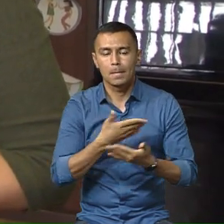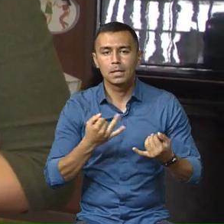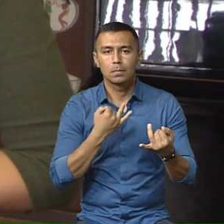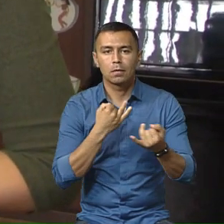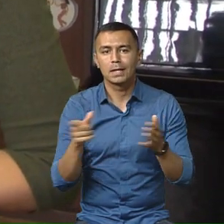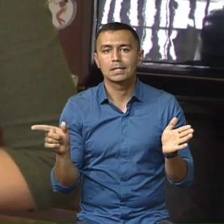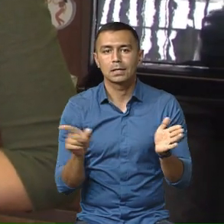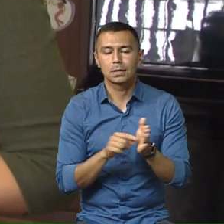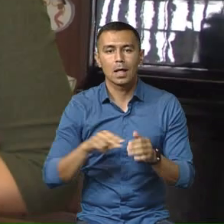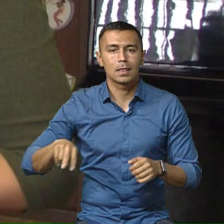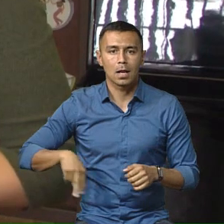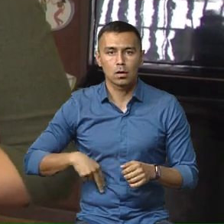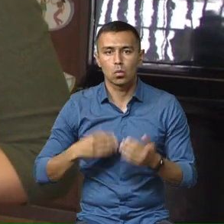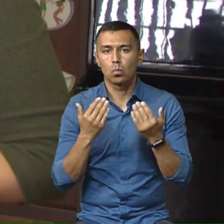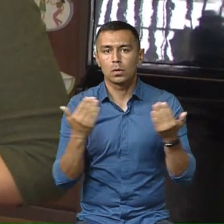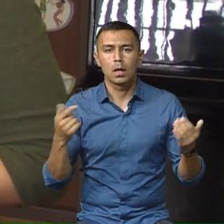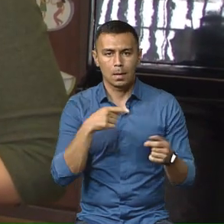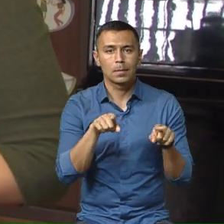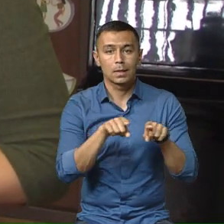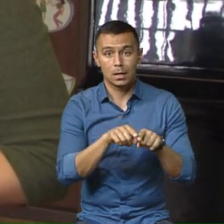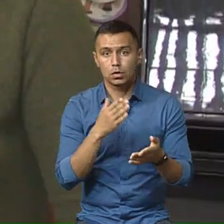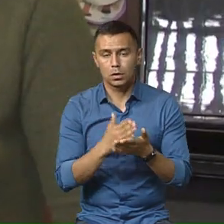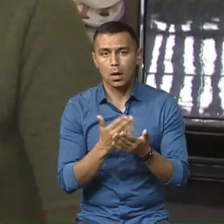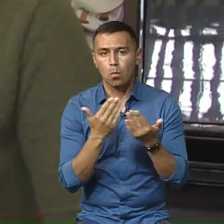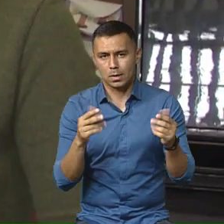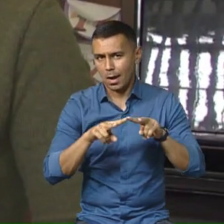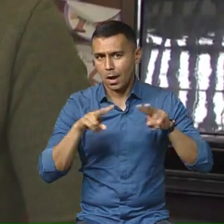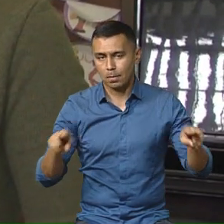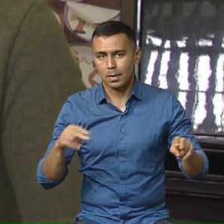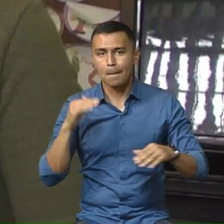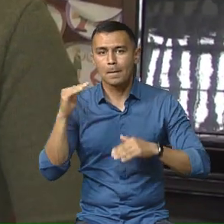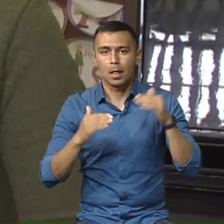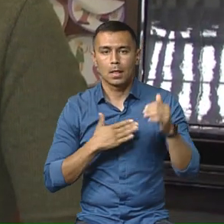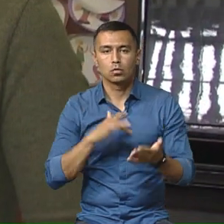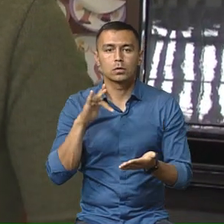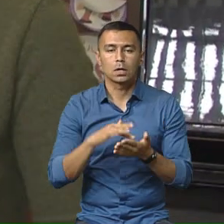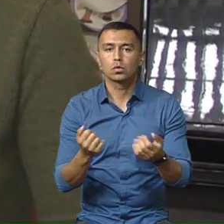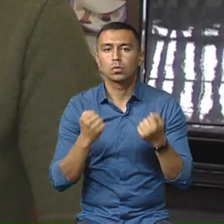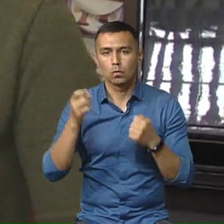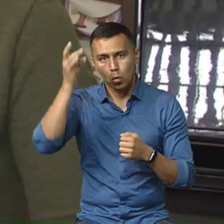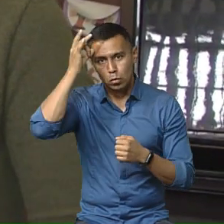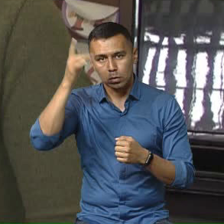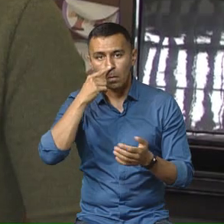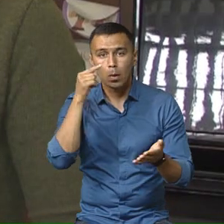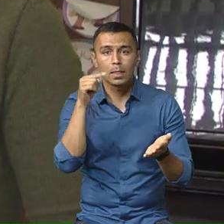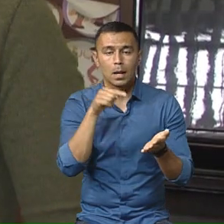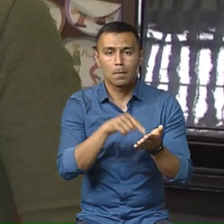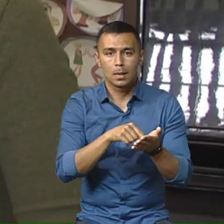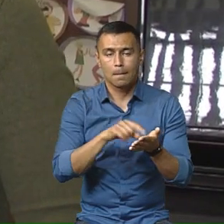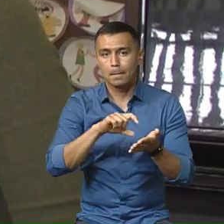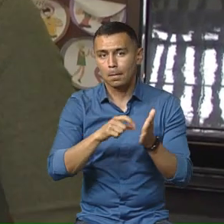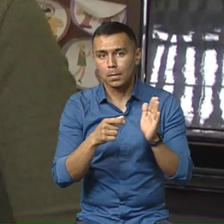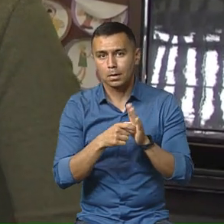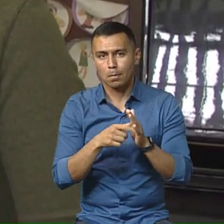з директором музею, там теж є музей «Криївка». На баланс нашого центру спортивно-культурного потрапило приміщення